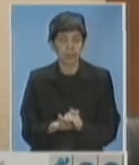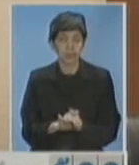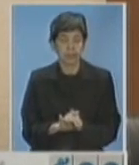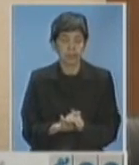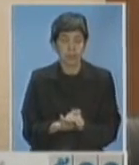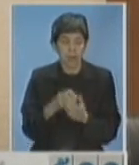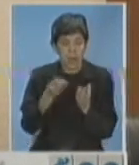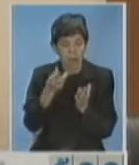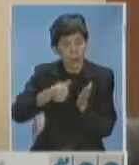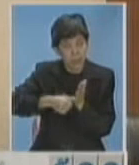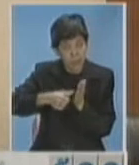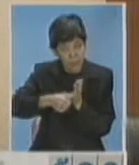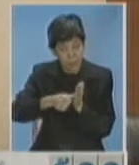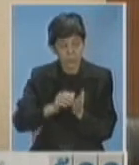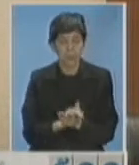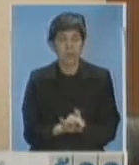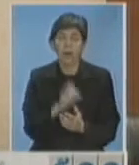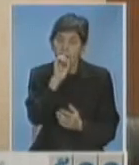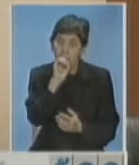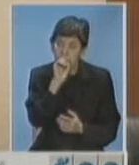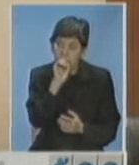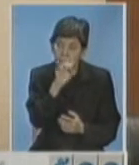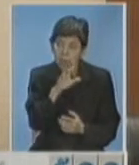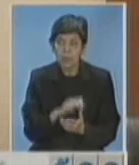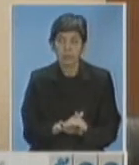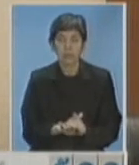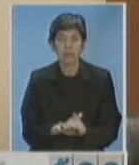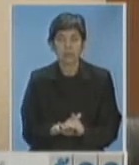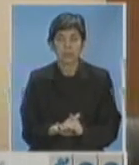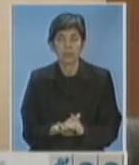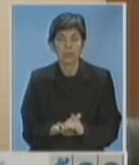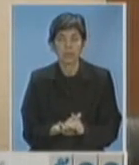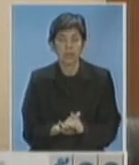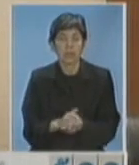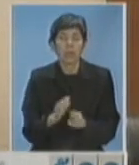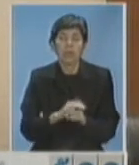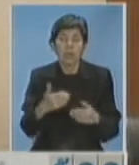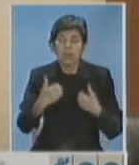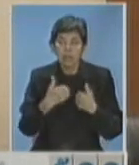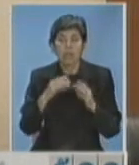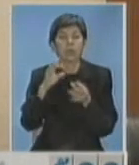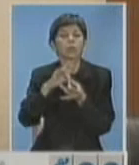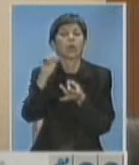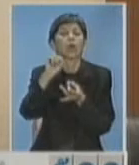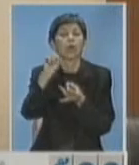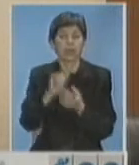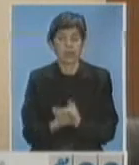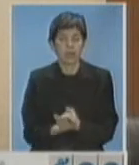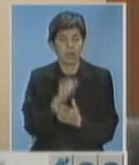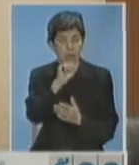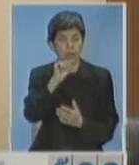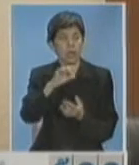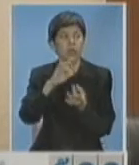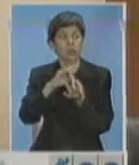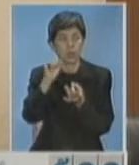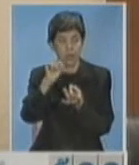อาการจำนำข้าวท่านบอกว่าพาดพิงครับจังหวัดสุโขทัยครับผมเป็นส.ส.ของจังหวัด